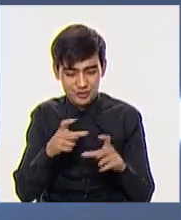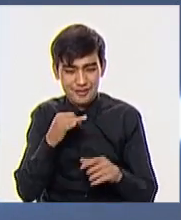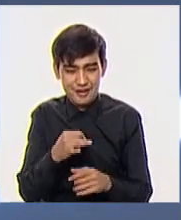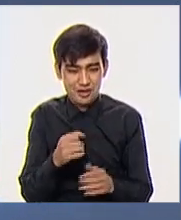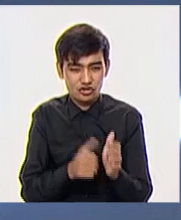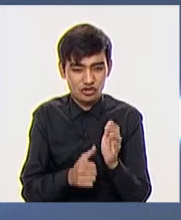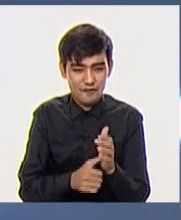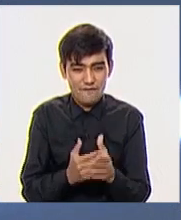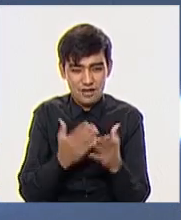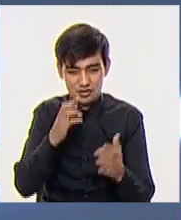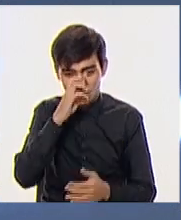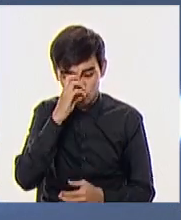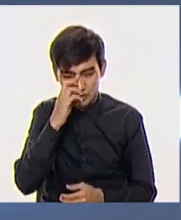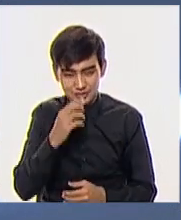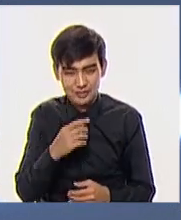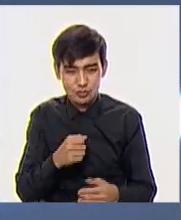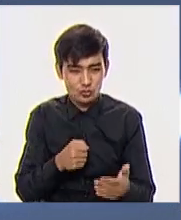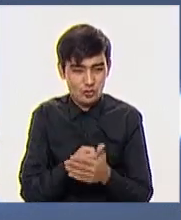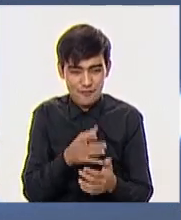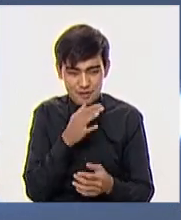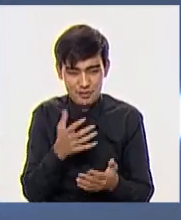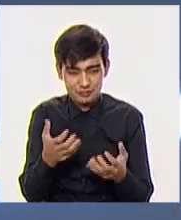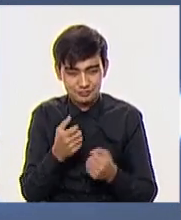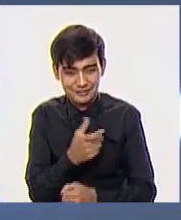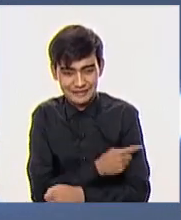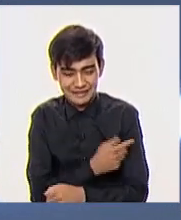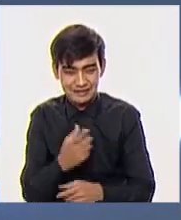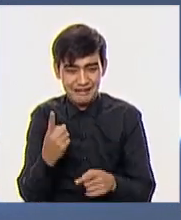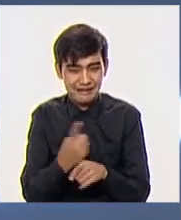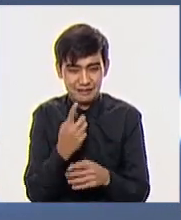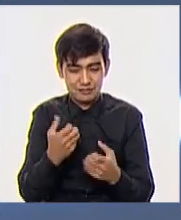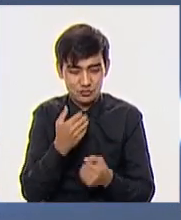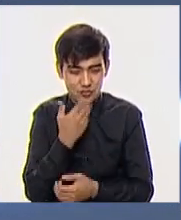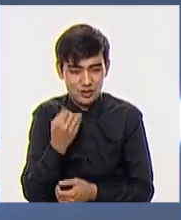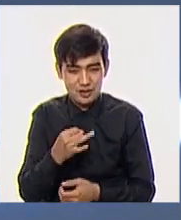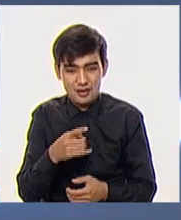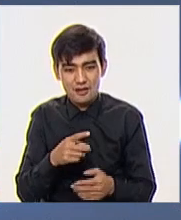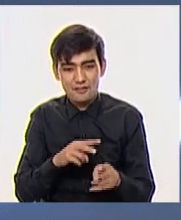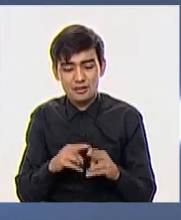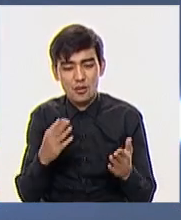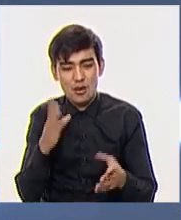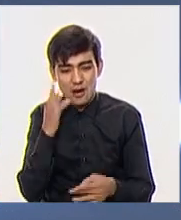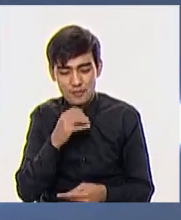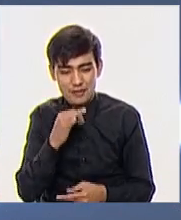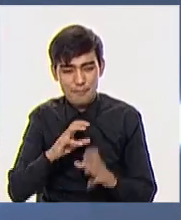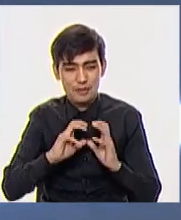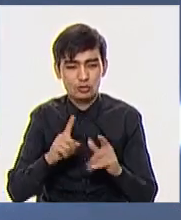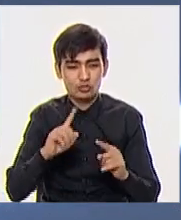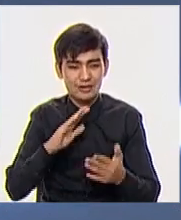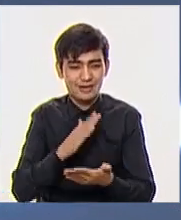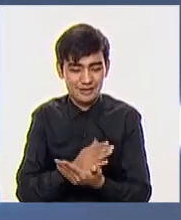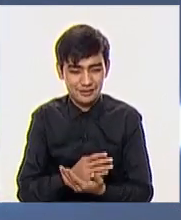свыше 60 государств до сих пор не получили ни одной дозы. Чем это может грозить и что еще происходит в мире, в